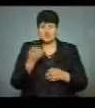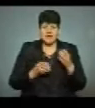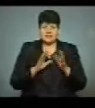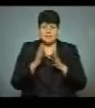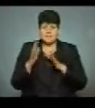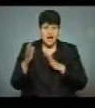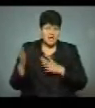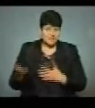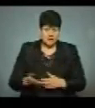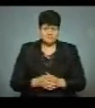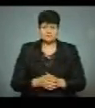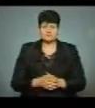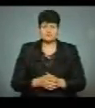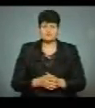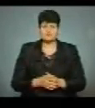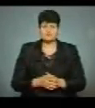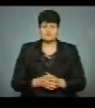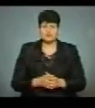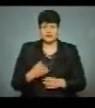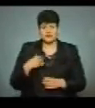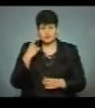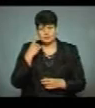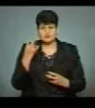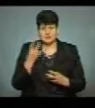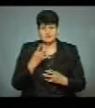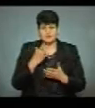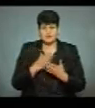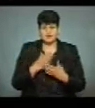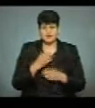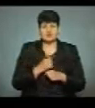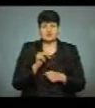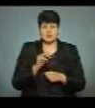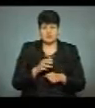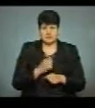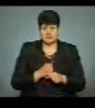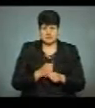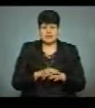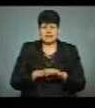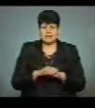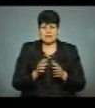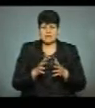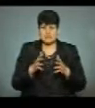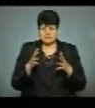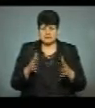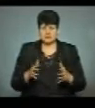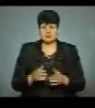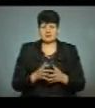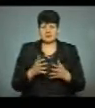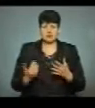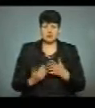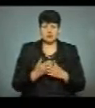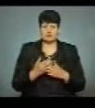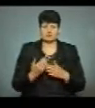парки. Але все-таки думаю, що працювати над чим є ще. Населення стало більше, більше стало